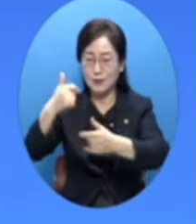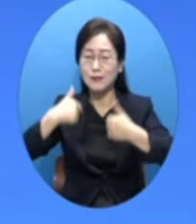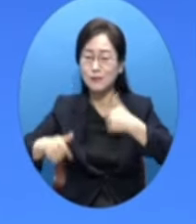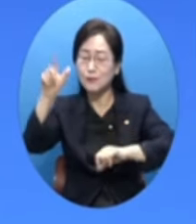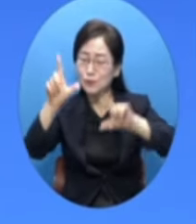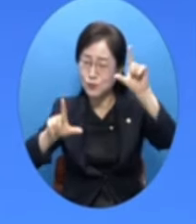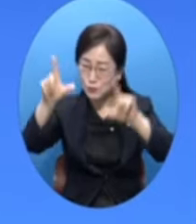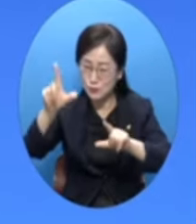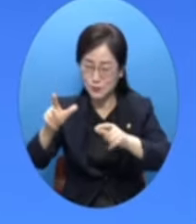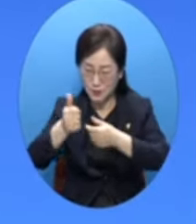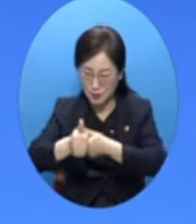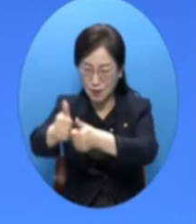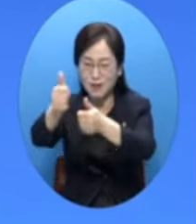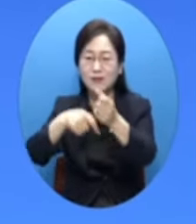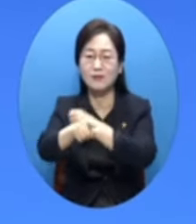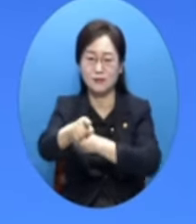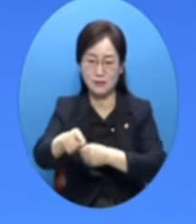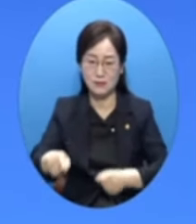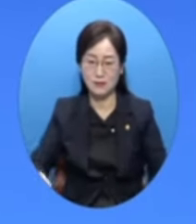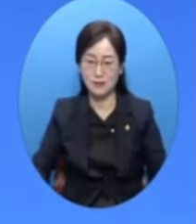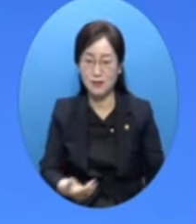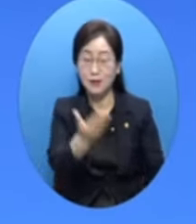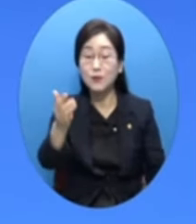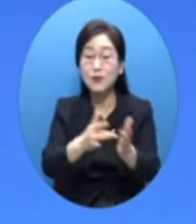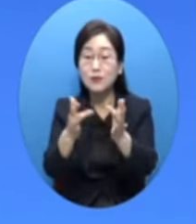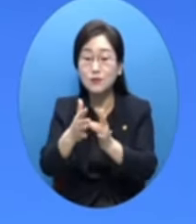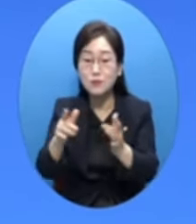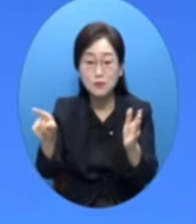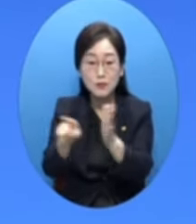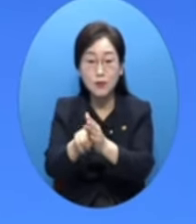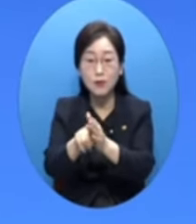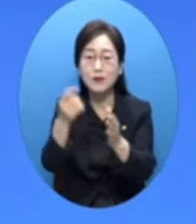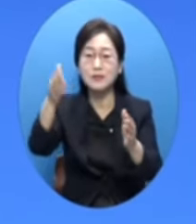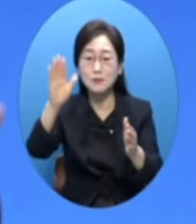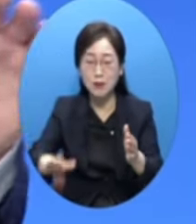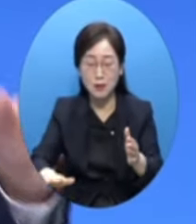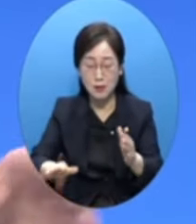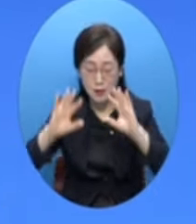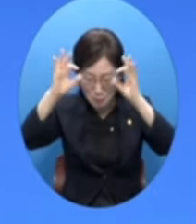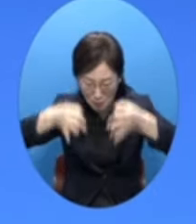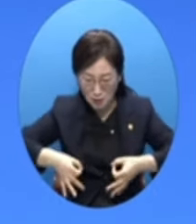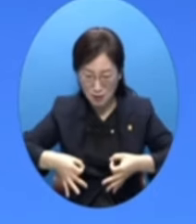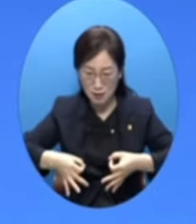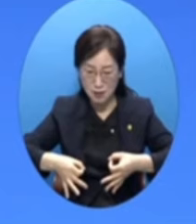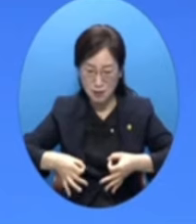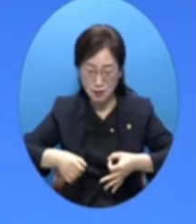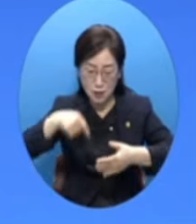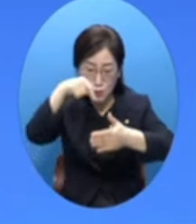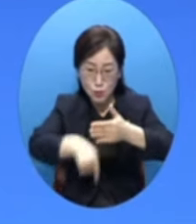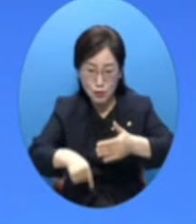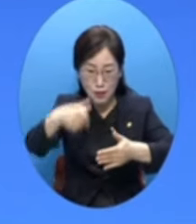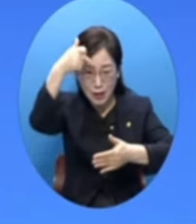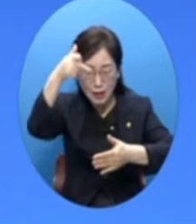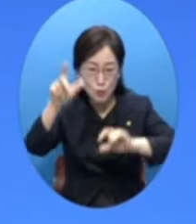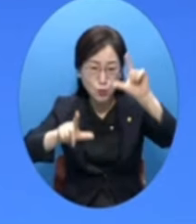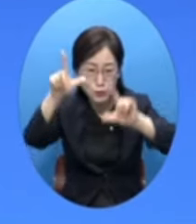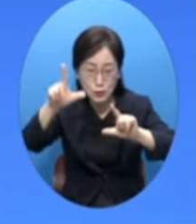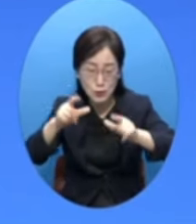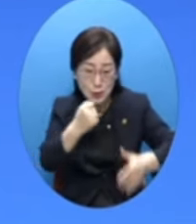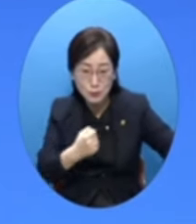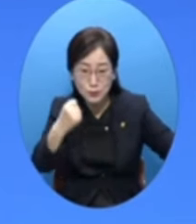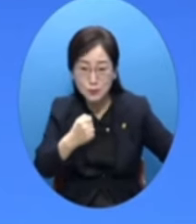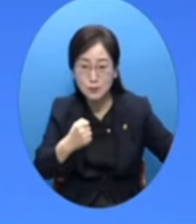것을 의미합니다. 우리 예수를 믿으면서도 여전히 옛사람의 모습으로 살아간다면 우리는